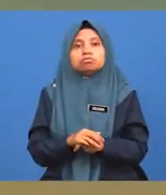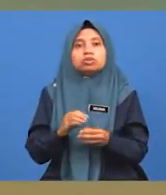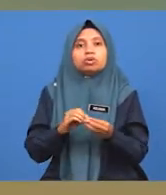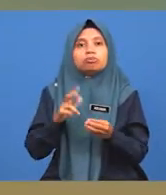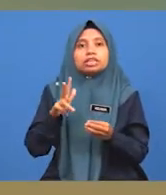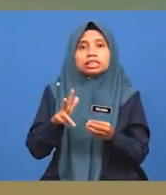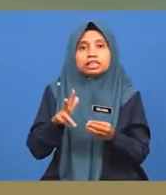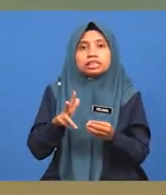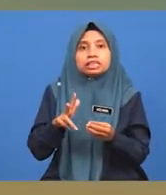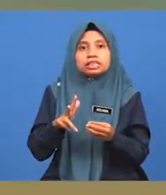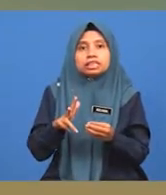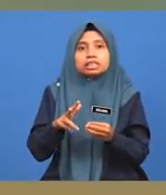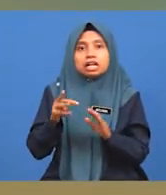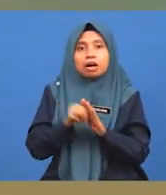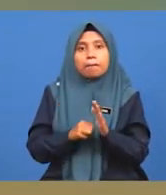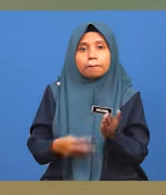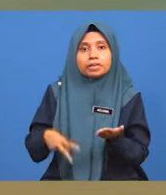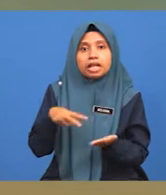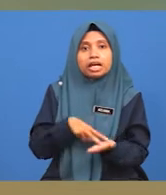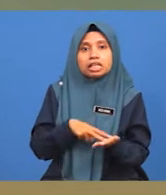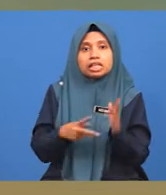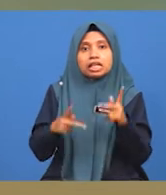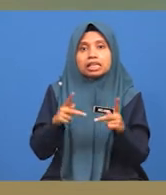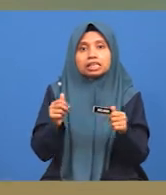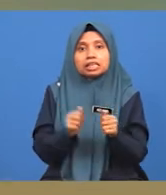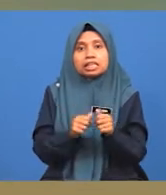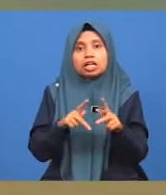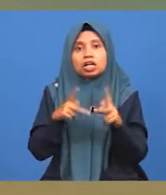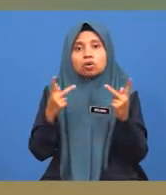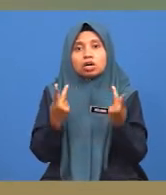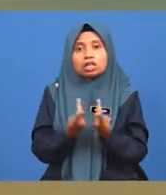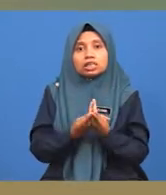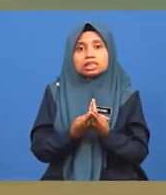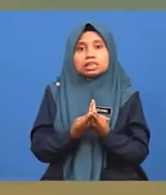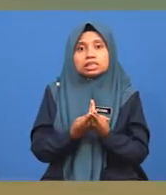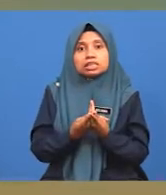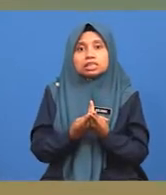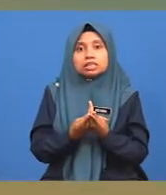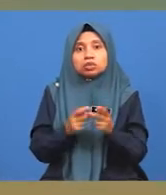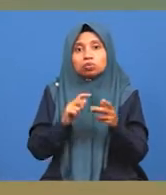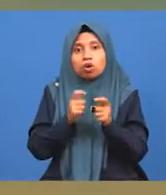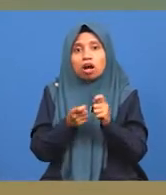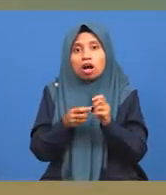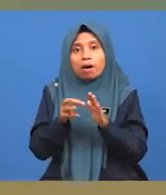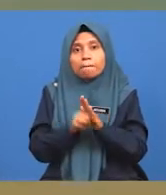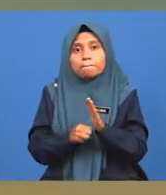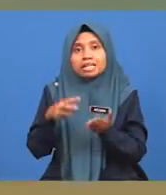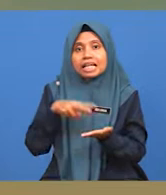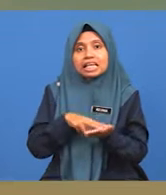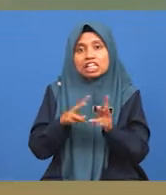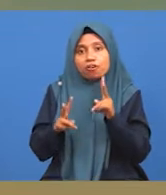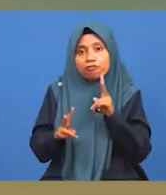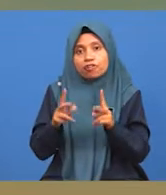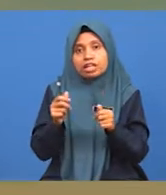Isi ketiga, menaiki kereta dengan keluarga ditukarkan kepada